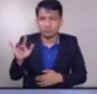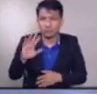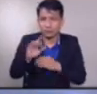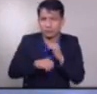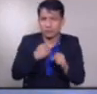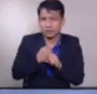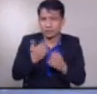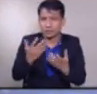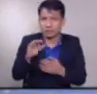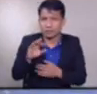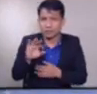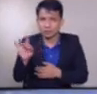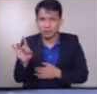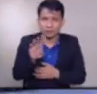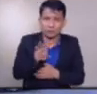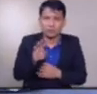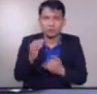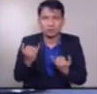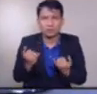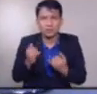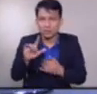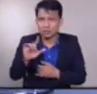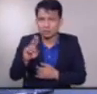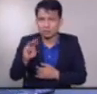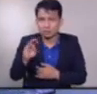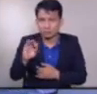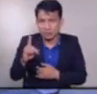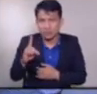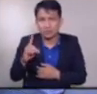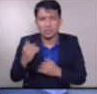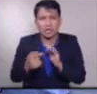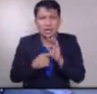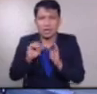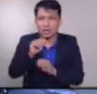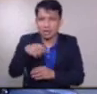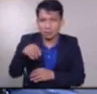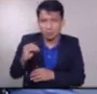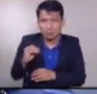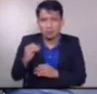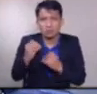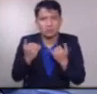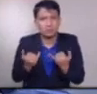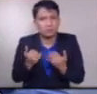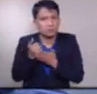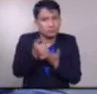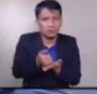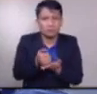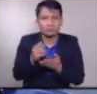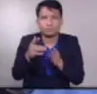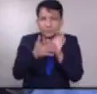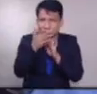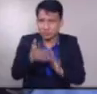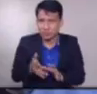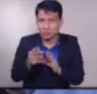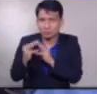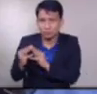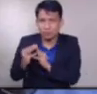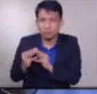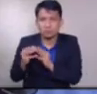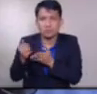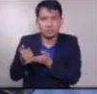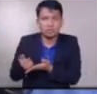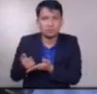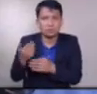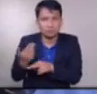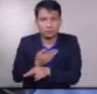since 1994 na itatag ang ating Lumad APU doon sa Salamarawi City, we're able to help the Lumad, Christian and Muslim. And we have a